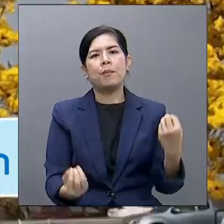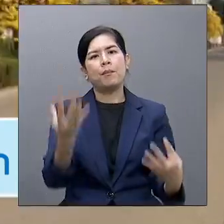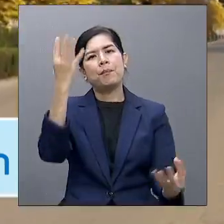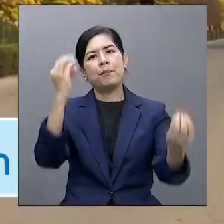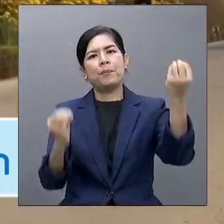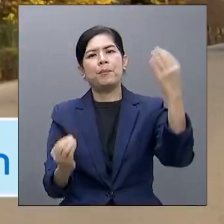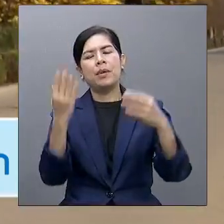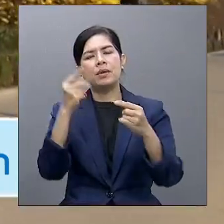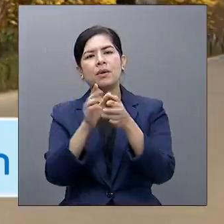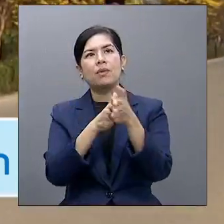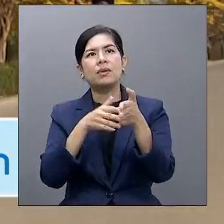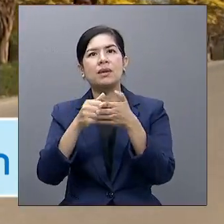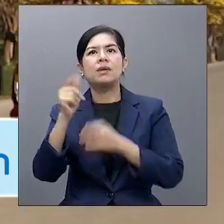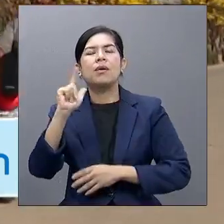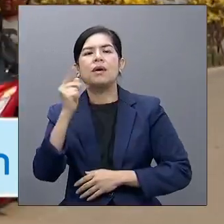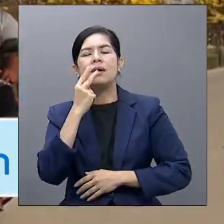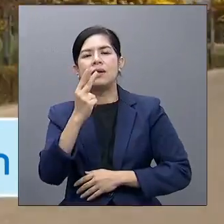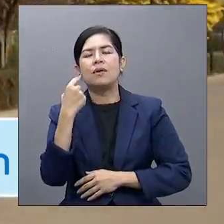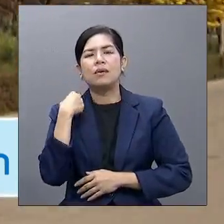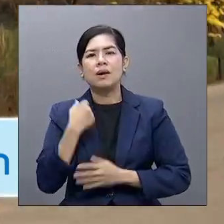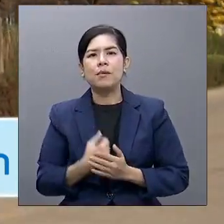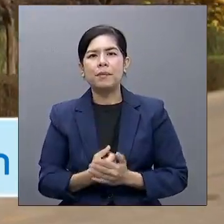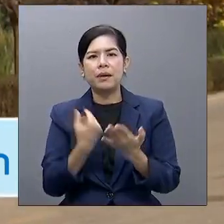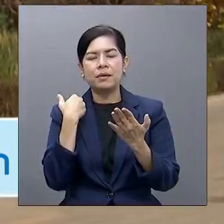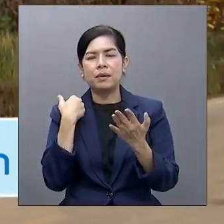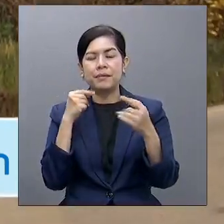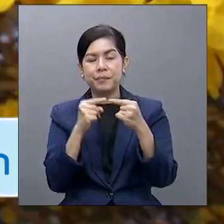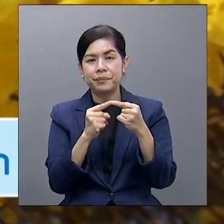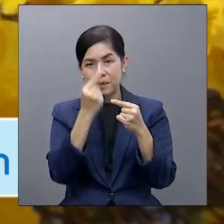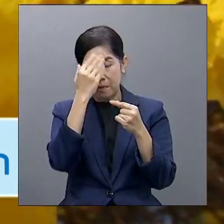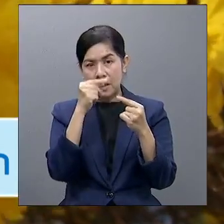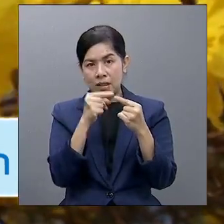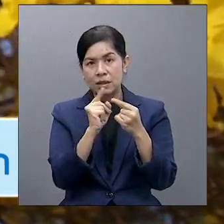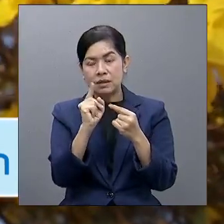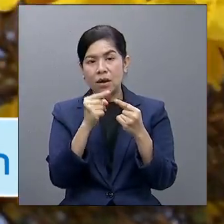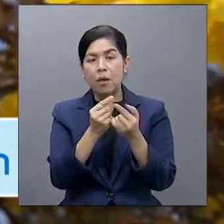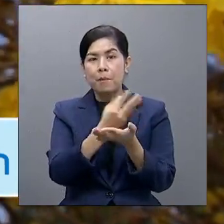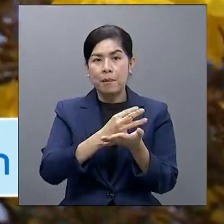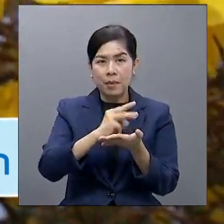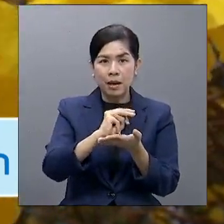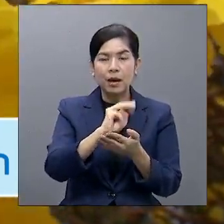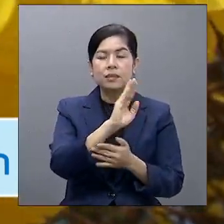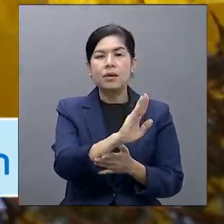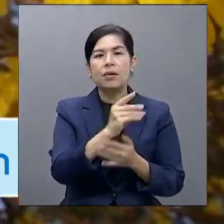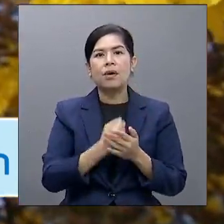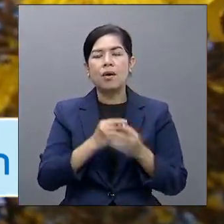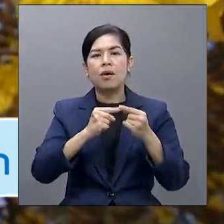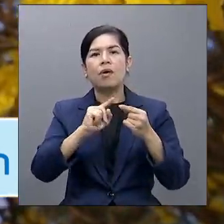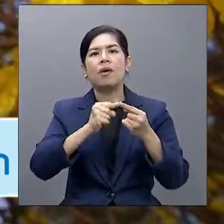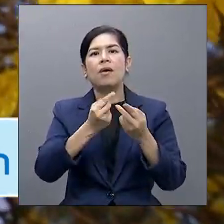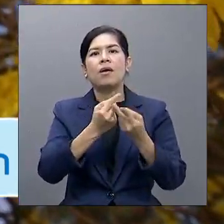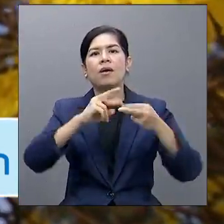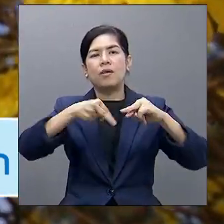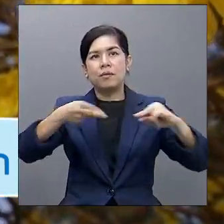ปรีริยาธรค่ะกำลังเริ่มออกดอกเหลืองบานสะพรั่งอย่างงดงามหลายจุดโดยเฉพาะที่มหาวิวิทยาลัยราชภัฏพิบูลสงคราม